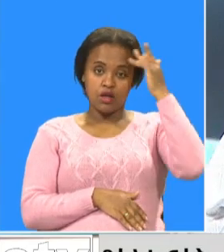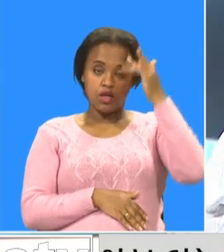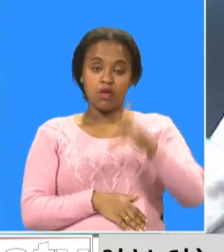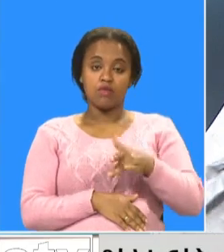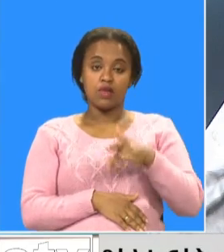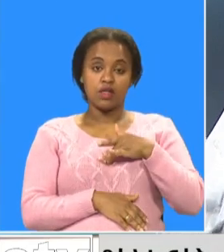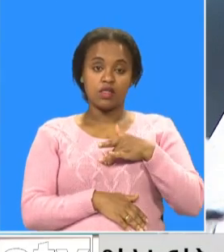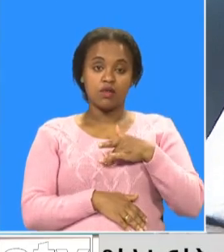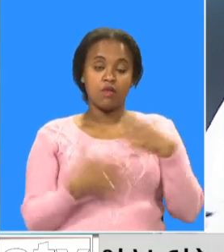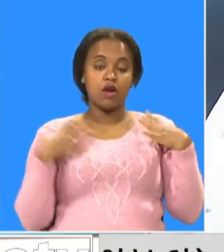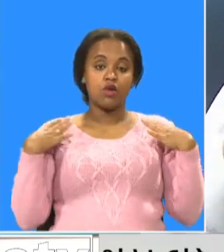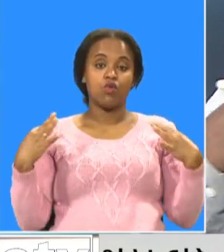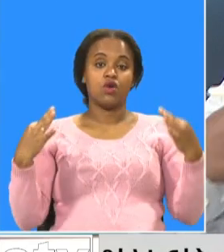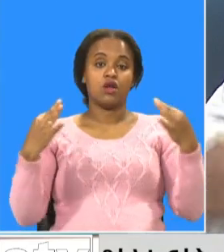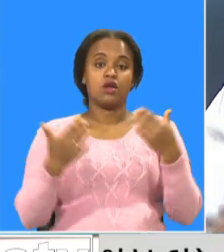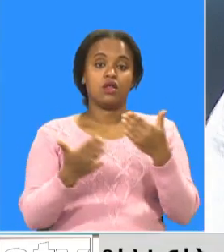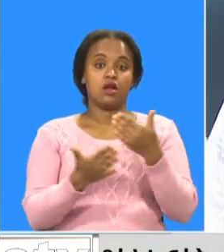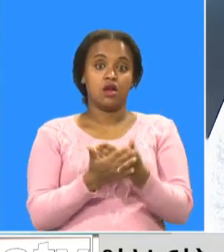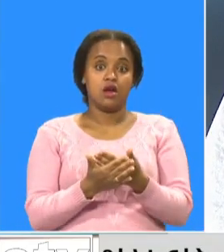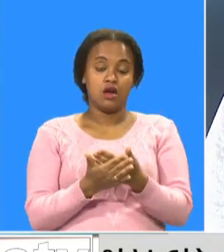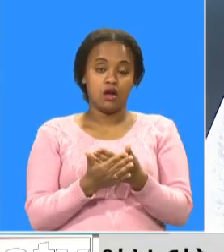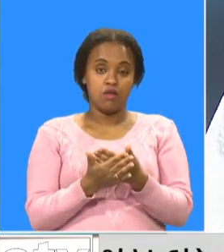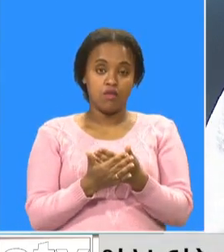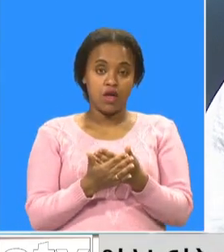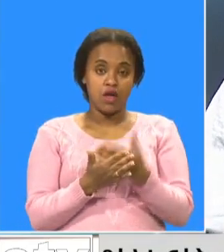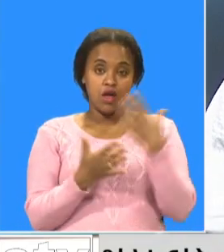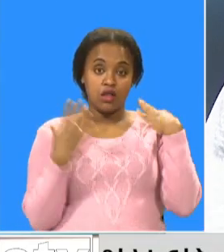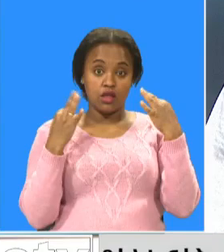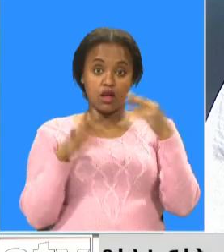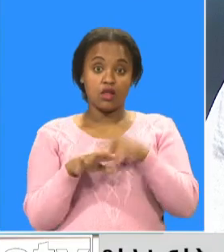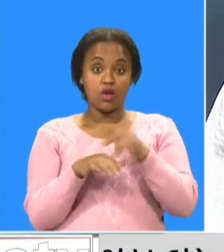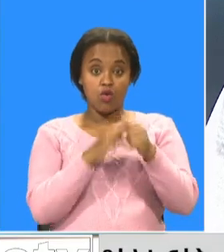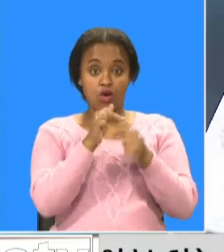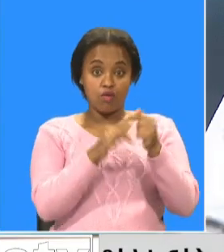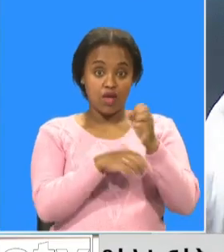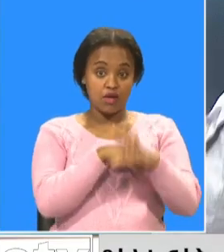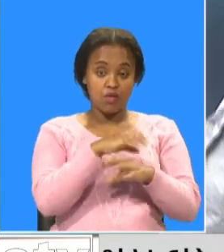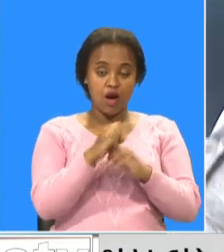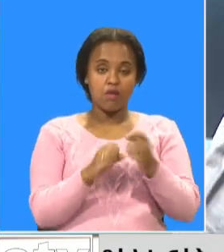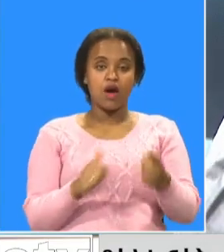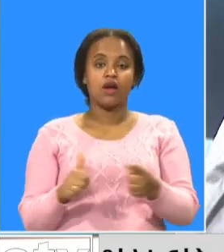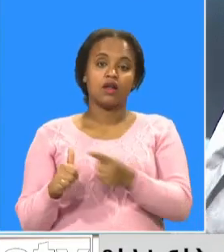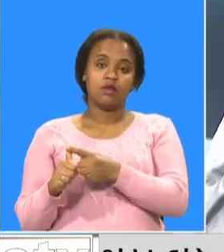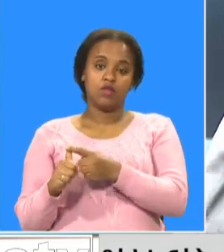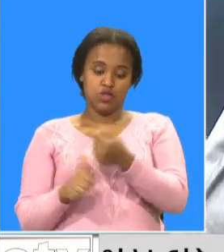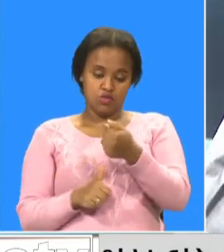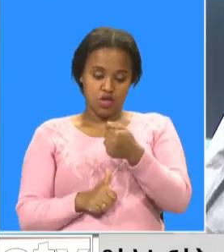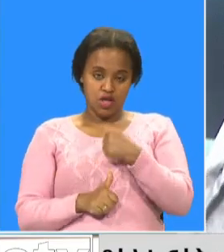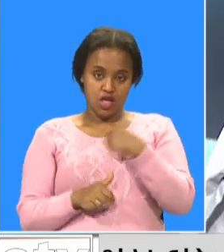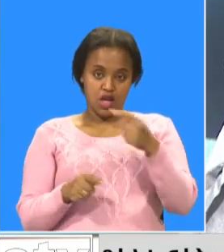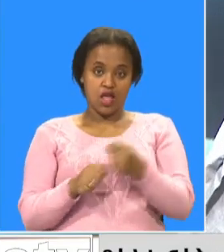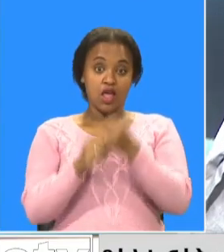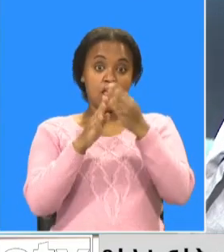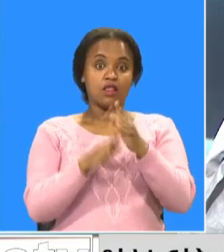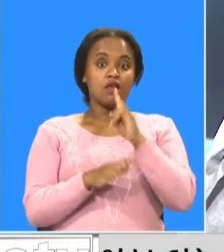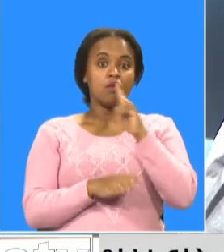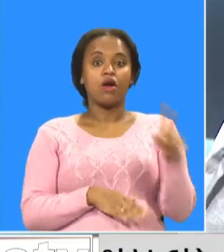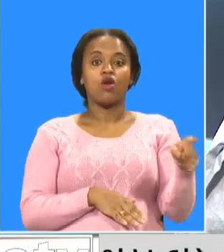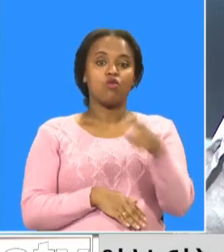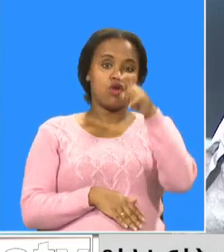ከተሰማን ወደ አቅራቢያ ጤና ተቋም መሄድ ጤና ባለሙያዎች ማማከር የመጀመሪያ የኔ ተግባር ነው መሆን